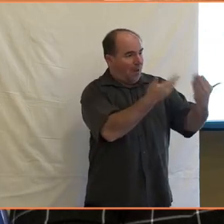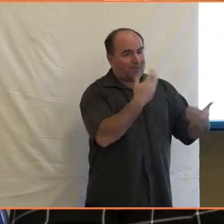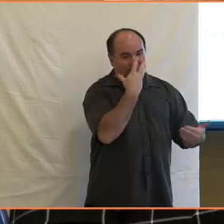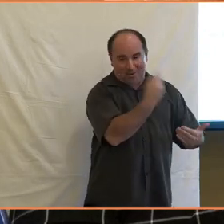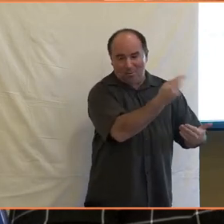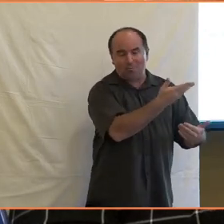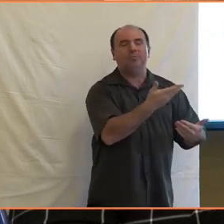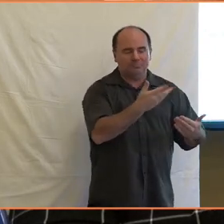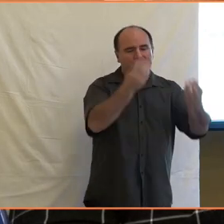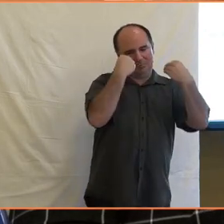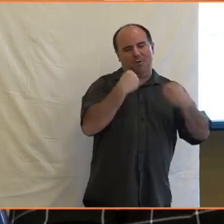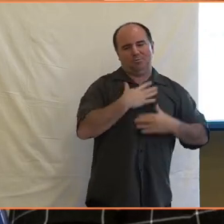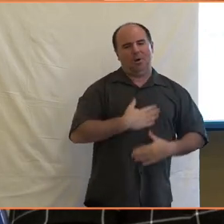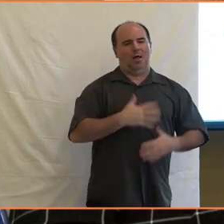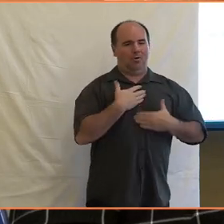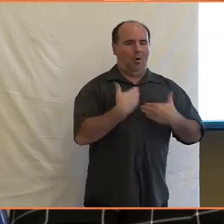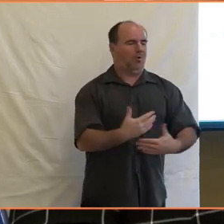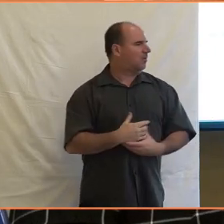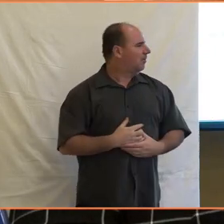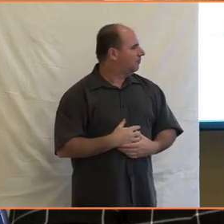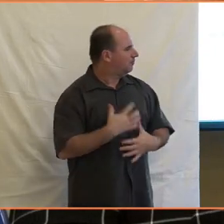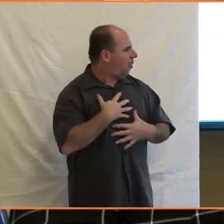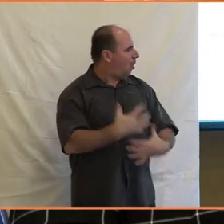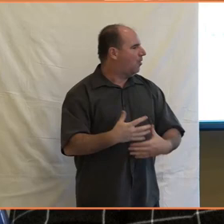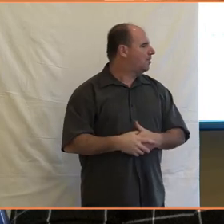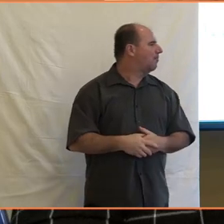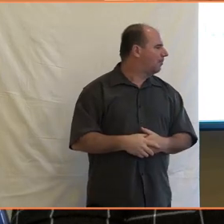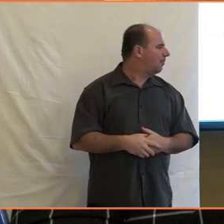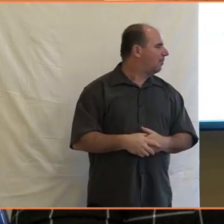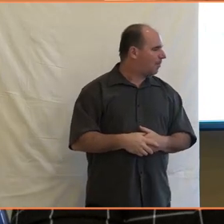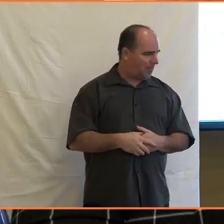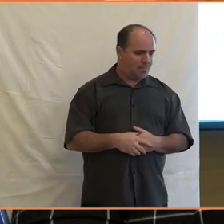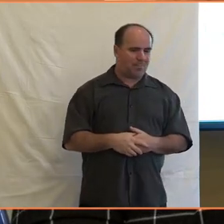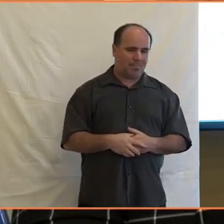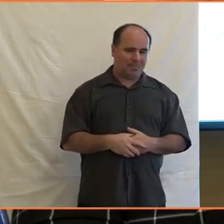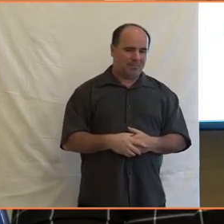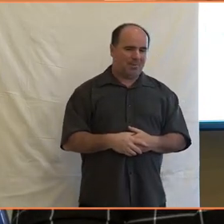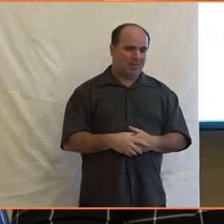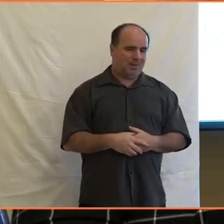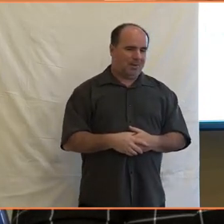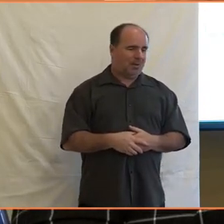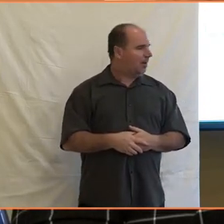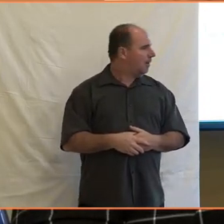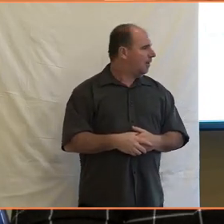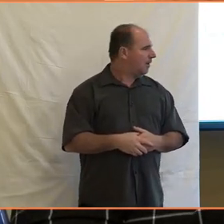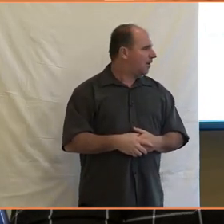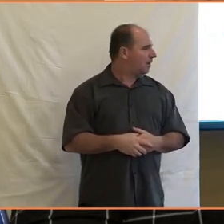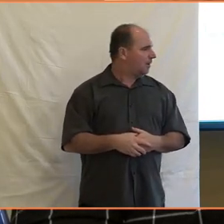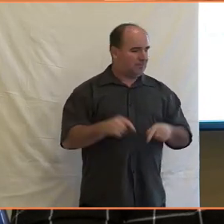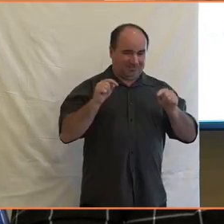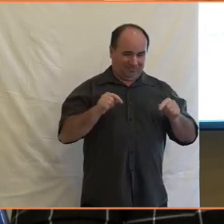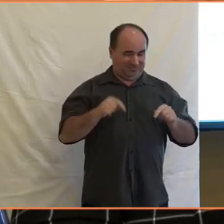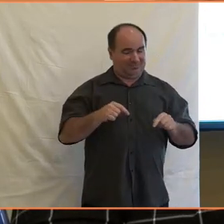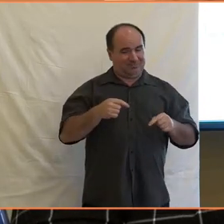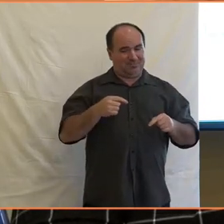naučili. Rozhodující momentem, ke kterým se právě dostanu a který mnoho těch výzkumů nezohledňuje, je ten